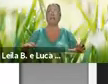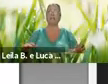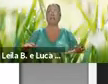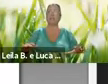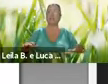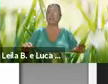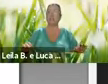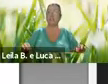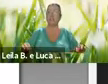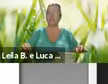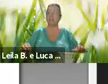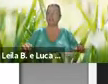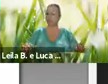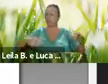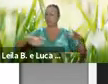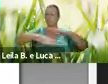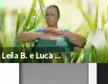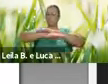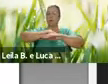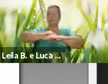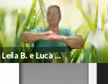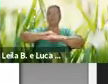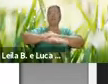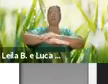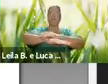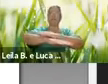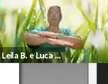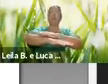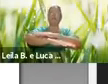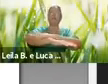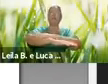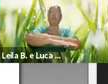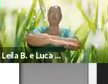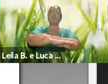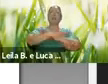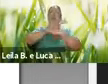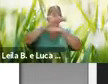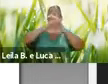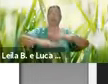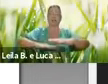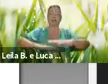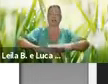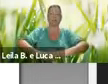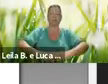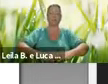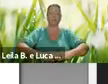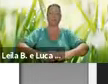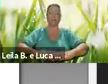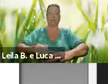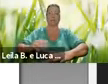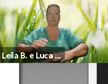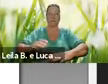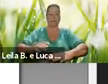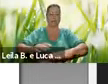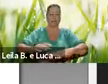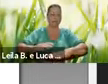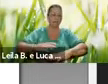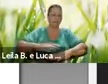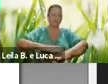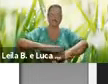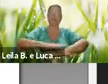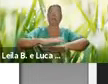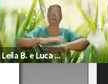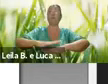antenne. Sta dicendo che tutti i nostri pori, no? Durante la espressione